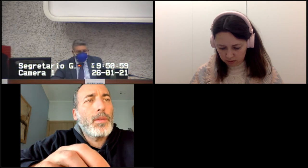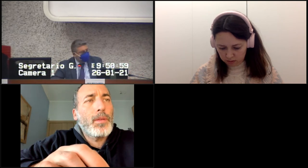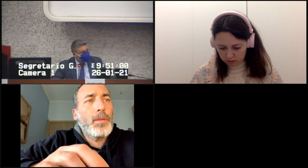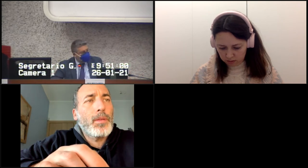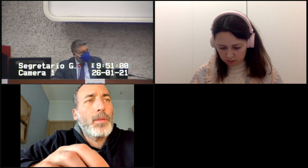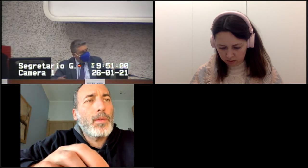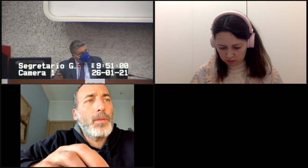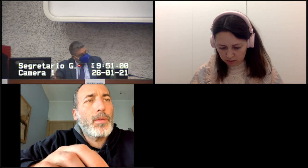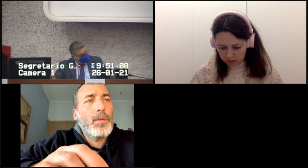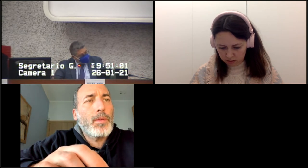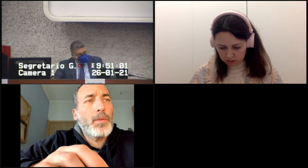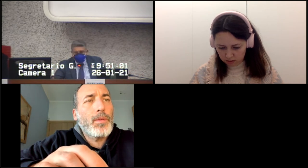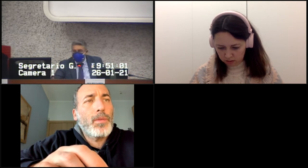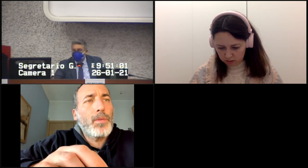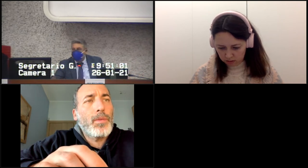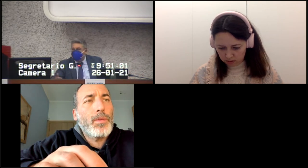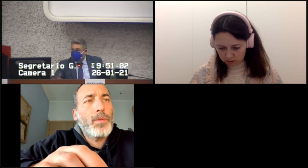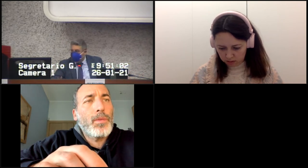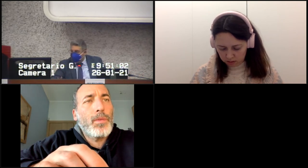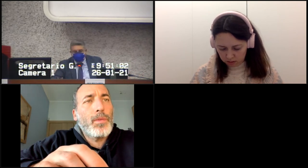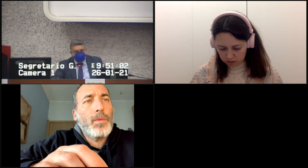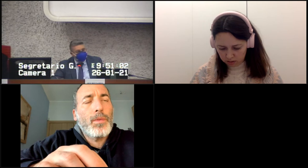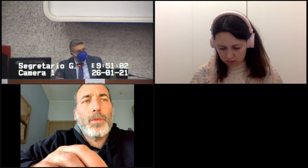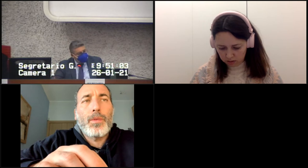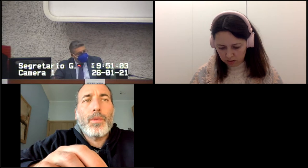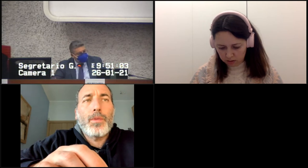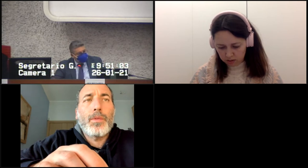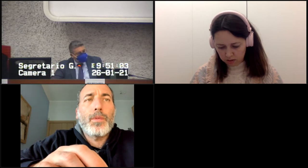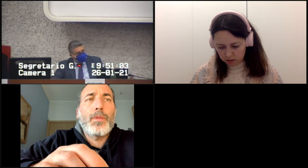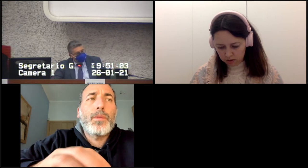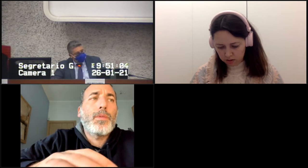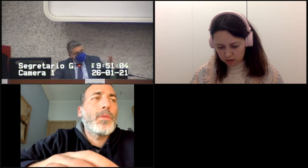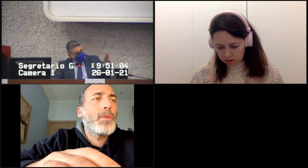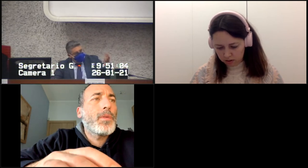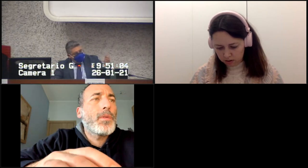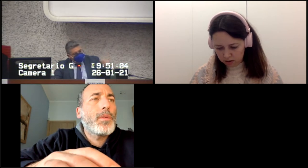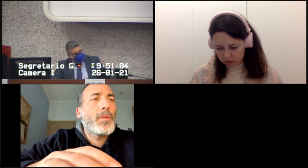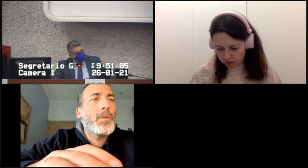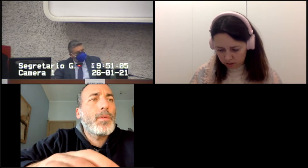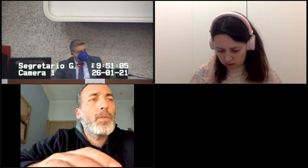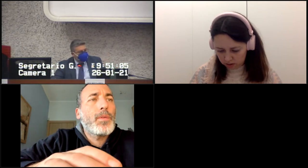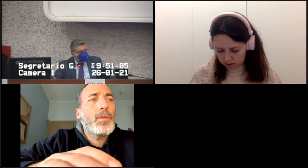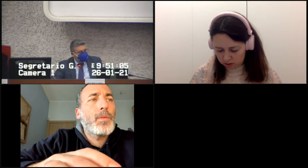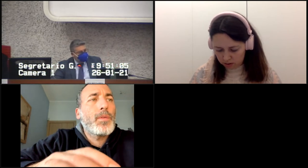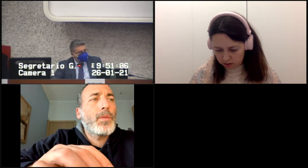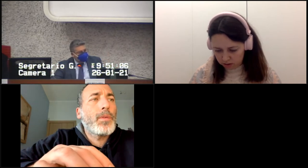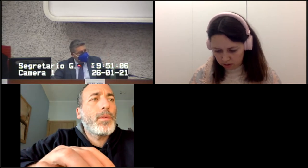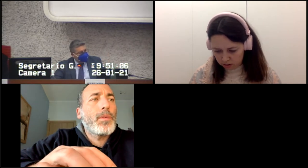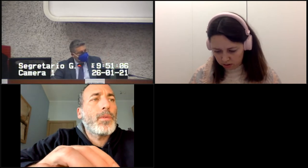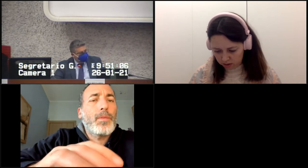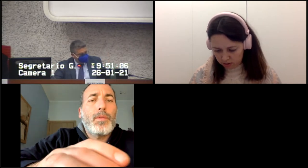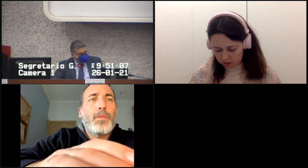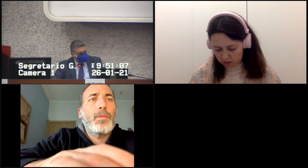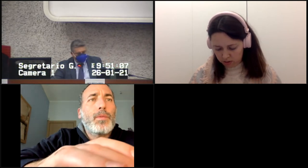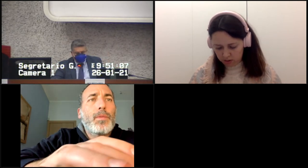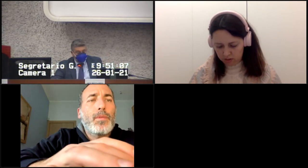la seconda, 21 favorevoli, un astenuto nella figura del consigliere